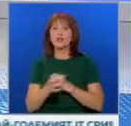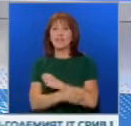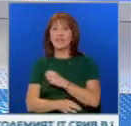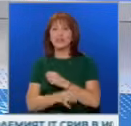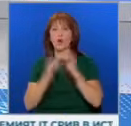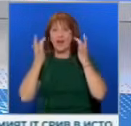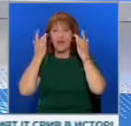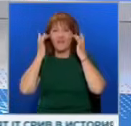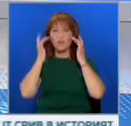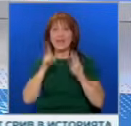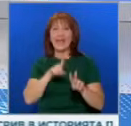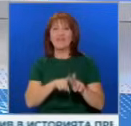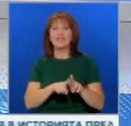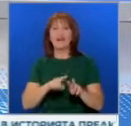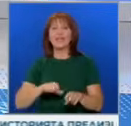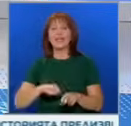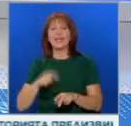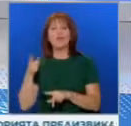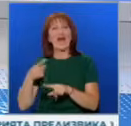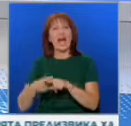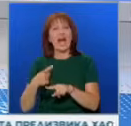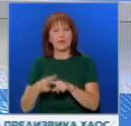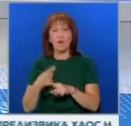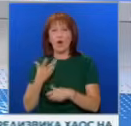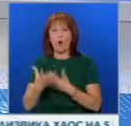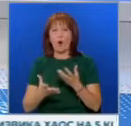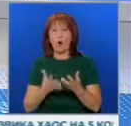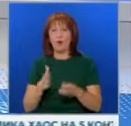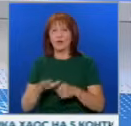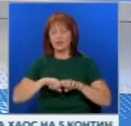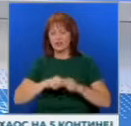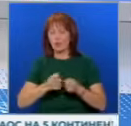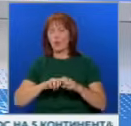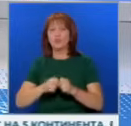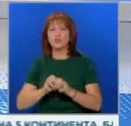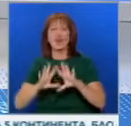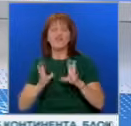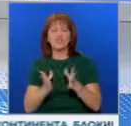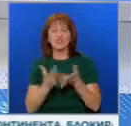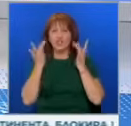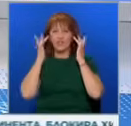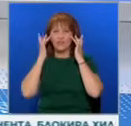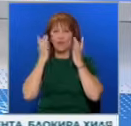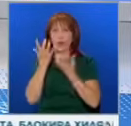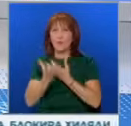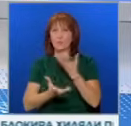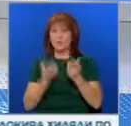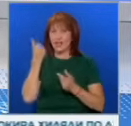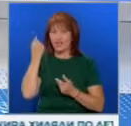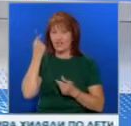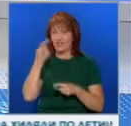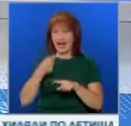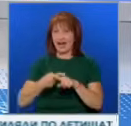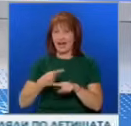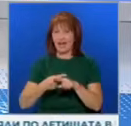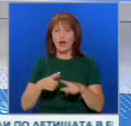Иван Янъков от Харманли. Огънят напълно унищожи стопанството и всичките му животни. Пожарът, който избухна вчера крит